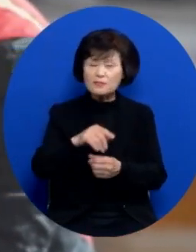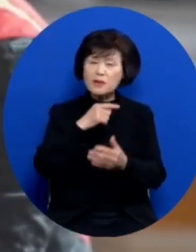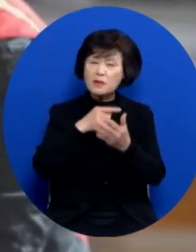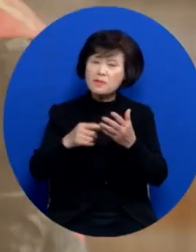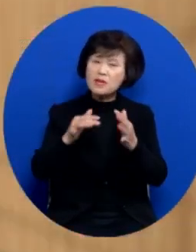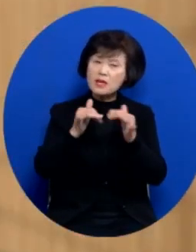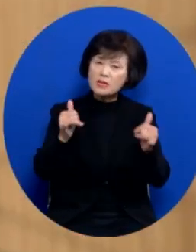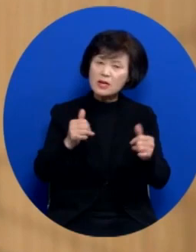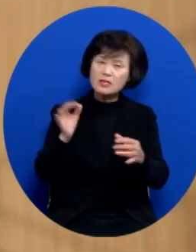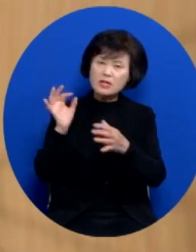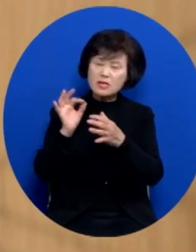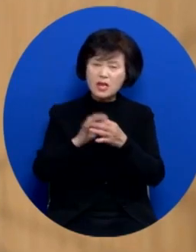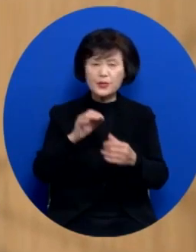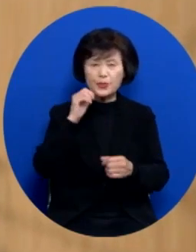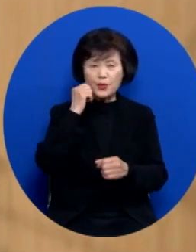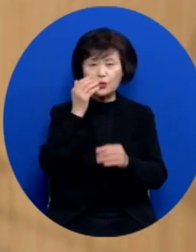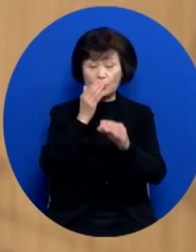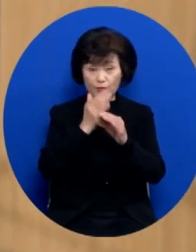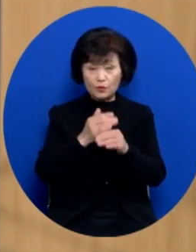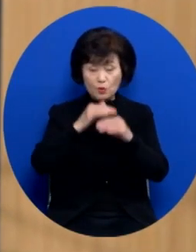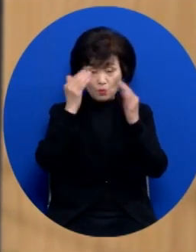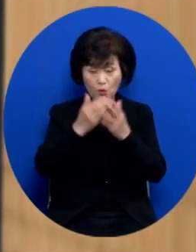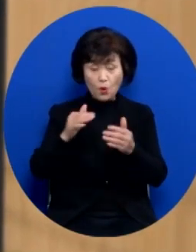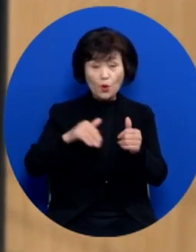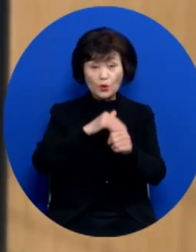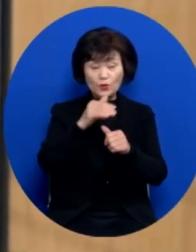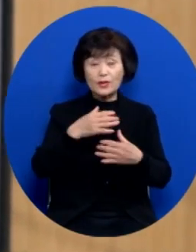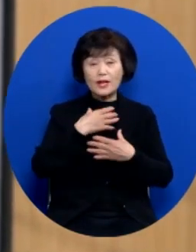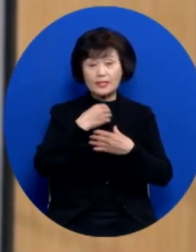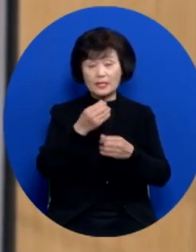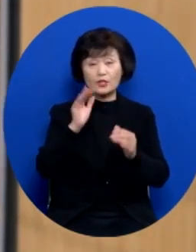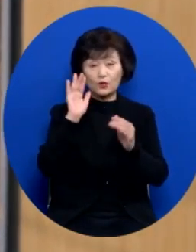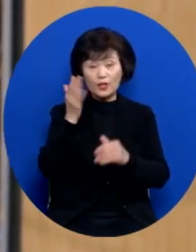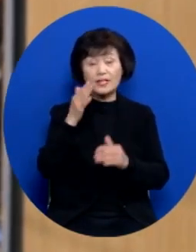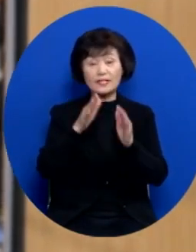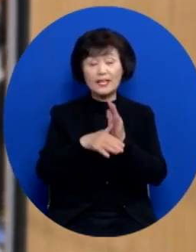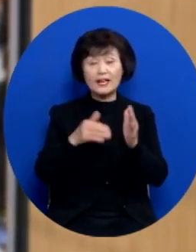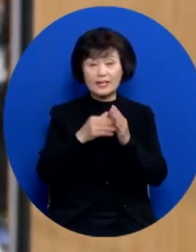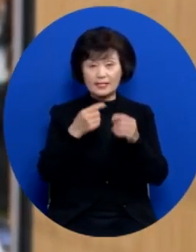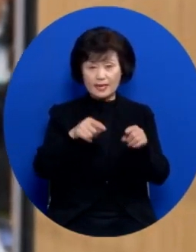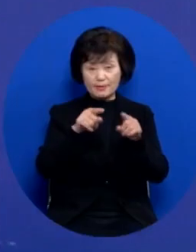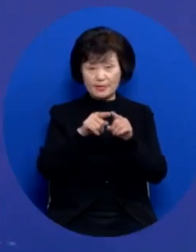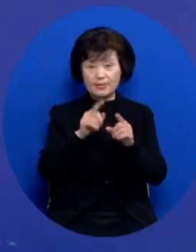있다며 모든 상황이 안정될 때까지 구세군이 함께하겠다고 전했습니다.